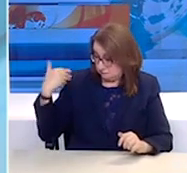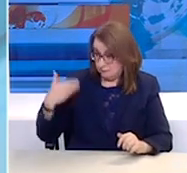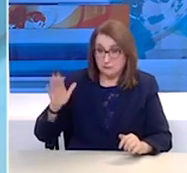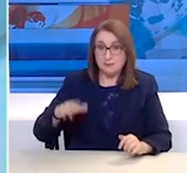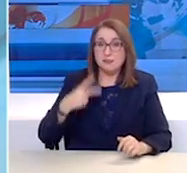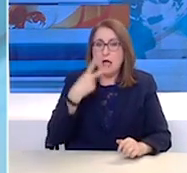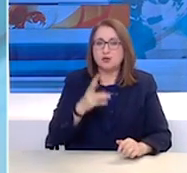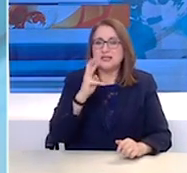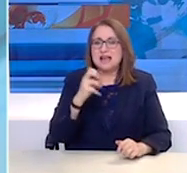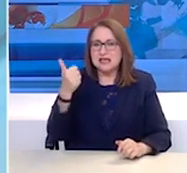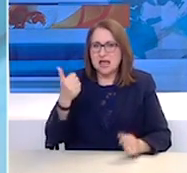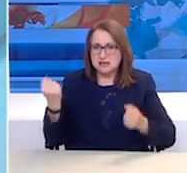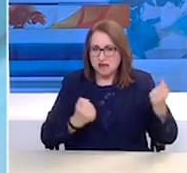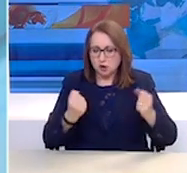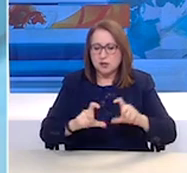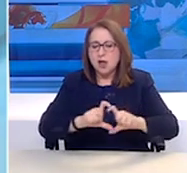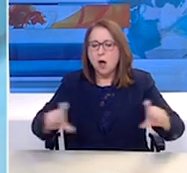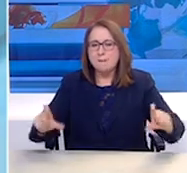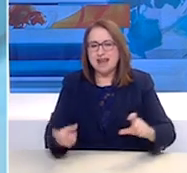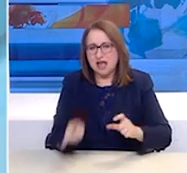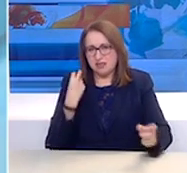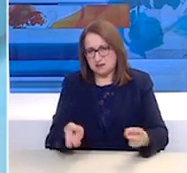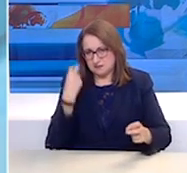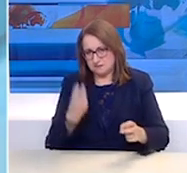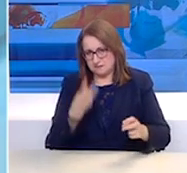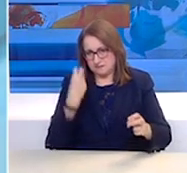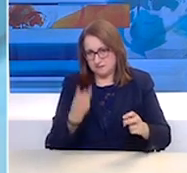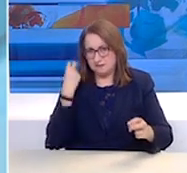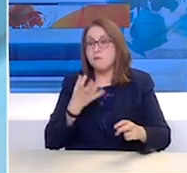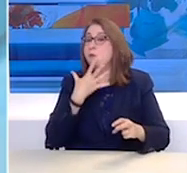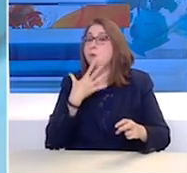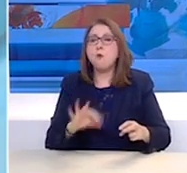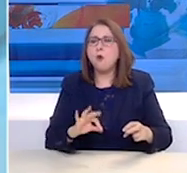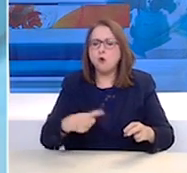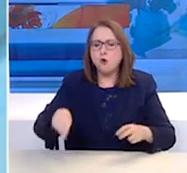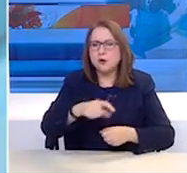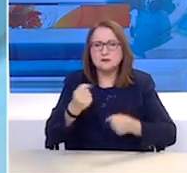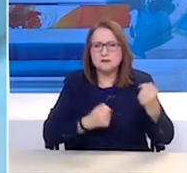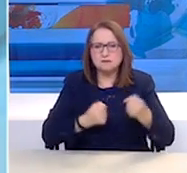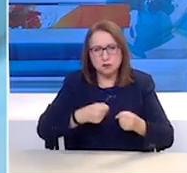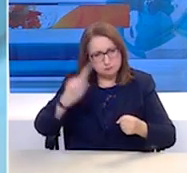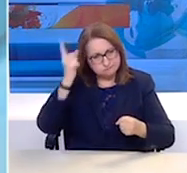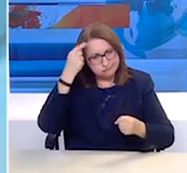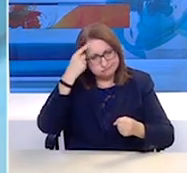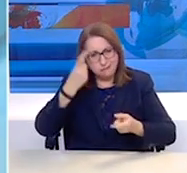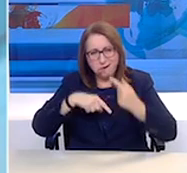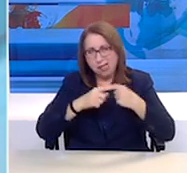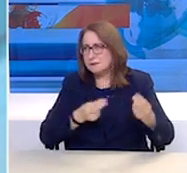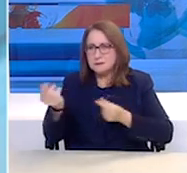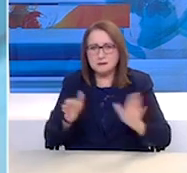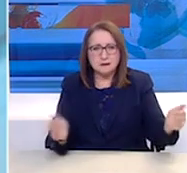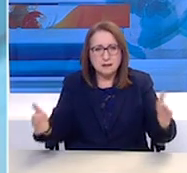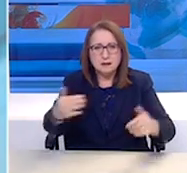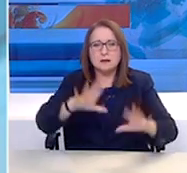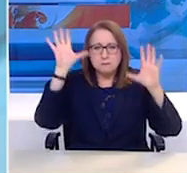236 οχήματα, καθώς η προσπάθεια μετακίνησής τους κρίθηκε καταχρηστικά από τα αρμόδια όργανα ελέγχου. Θα ήθελα επίσης να